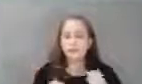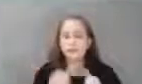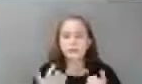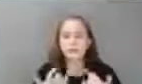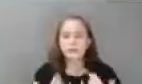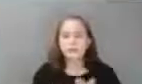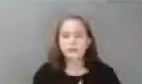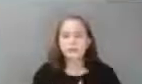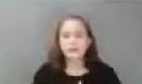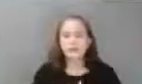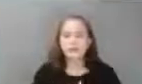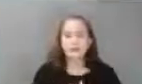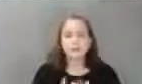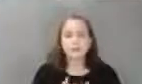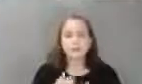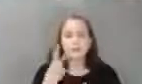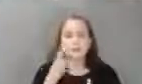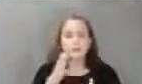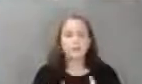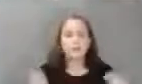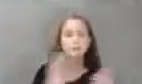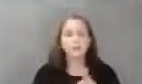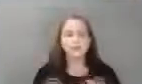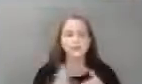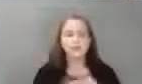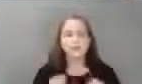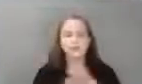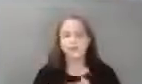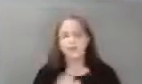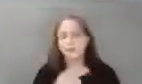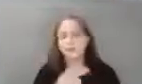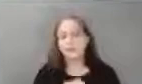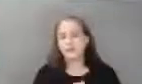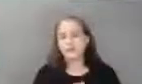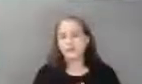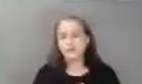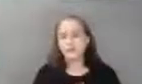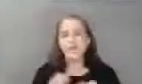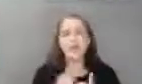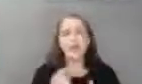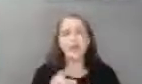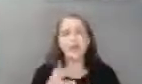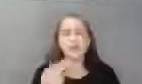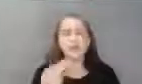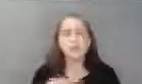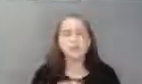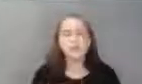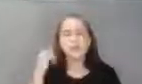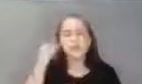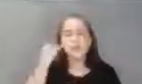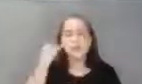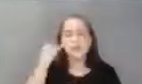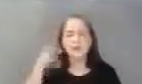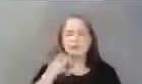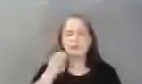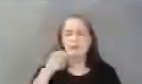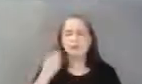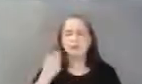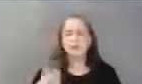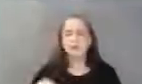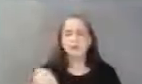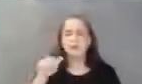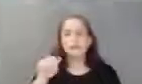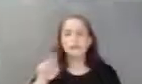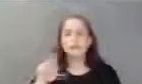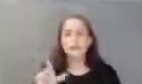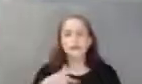lanes dito sa Eliptical Road. So help me God. To help me God. Ayan, ganyan po kadeterminado ang ating mga